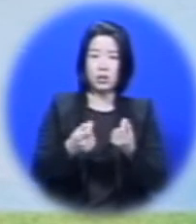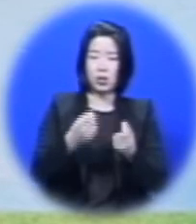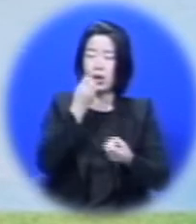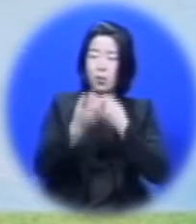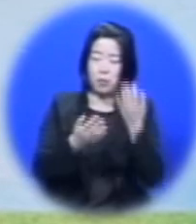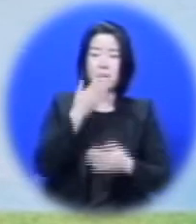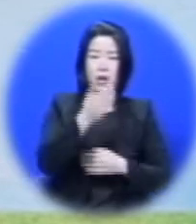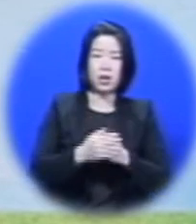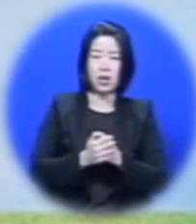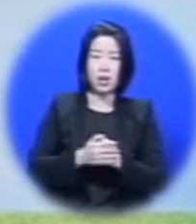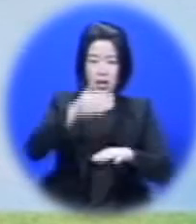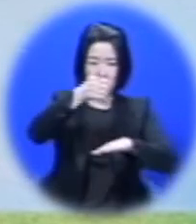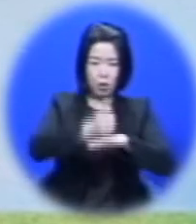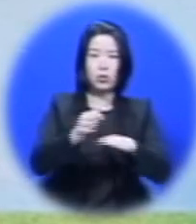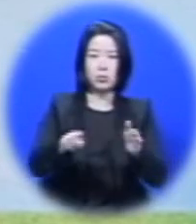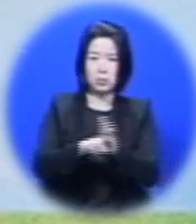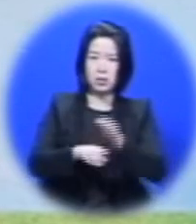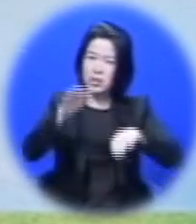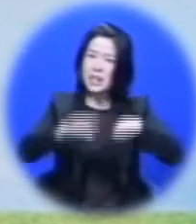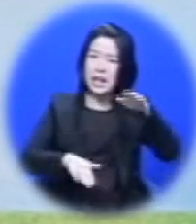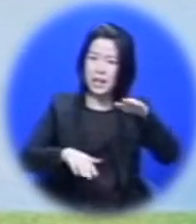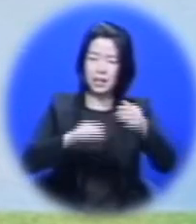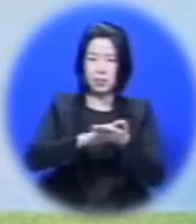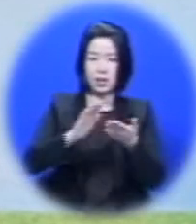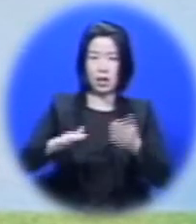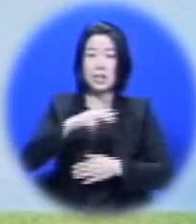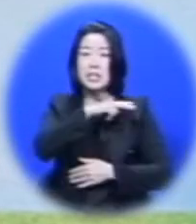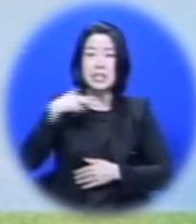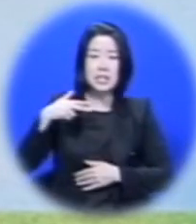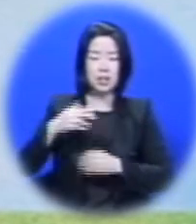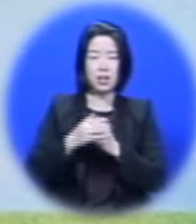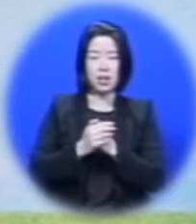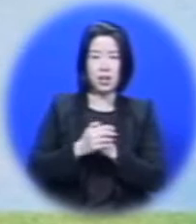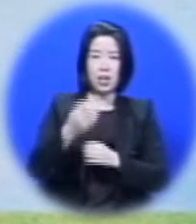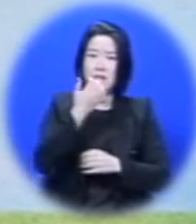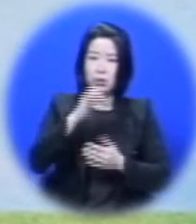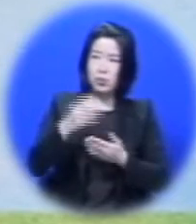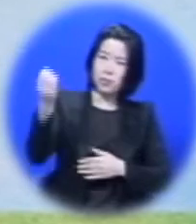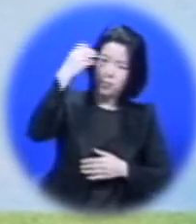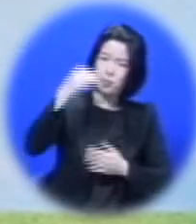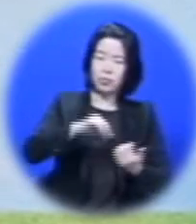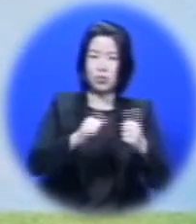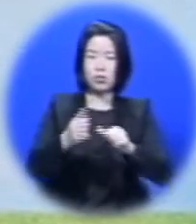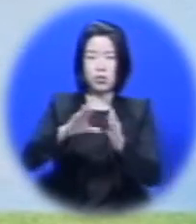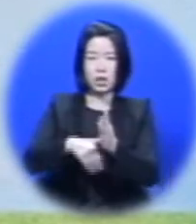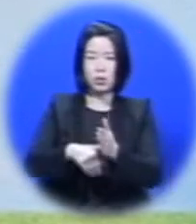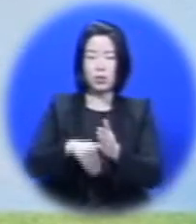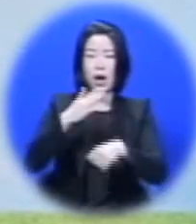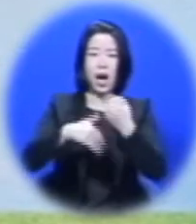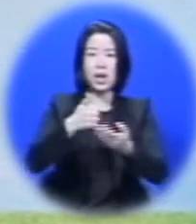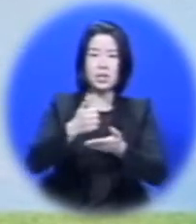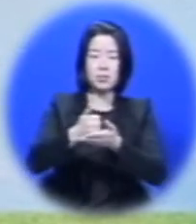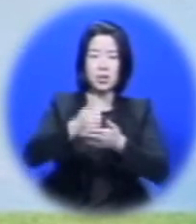고백했어요. 결국은 믿음의 차이입니다. 스데반 집사가 돌에 맞아 죽을 때도 하나님이